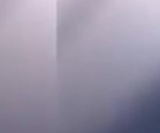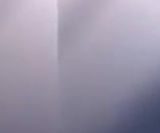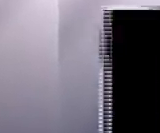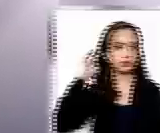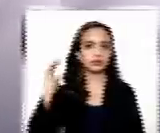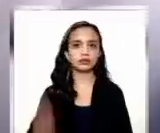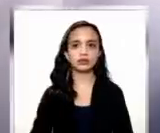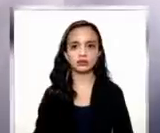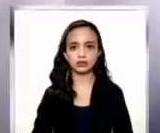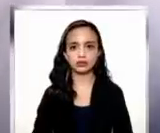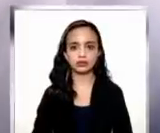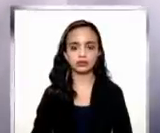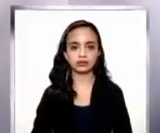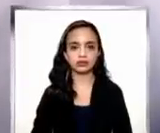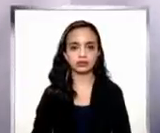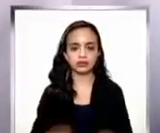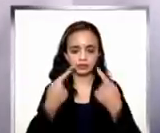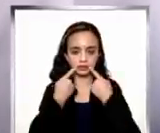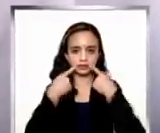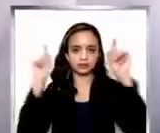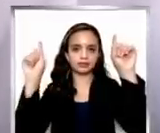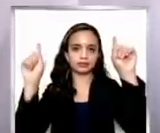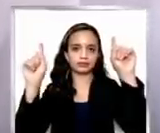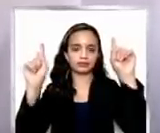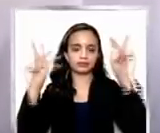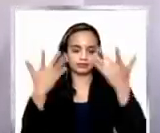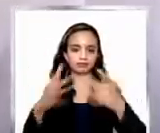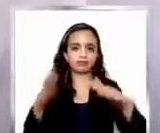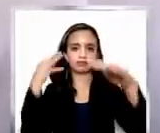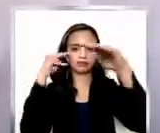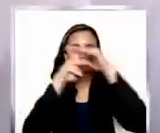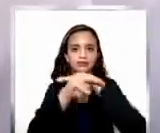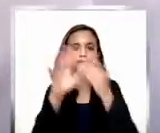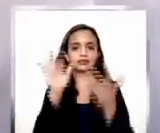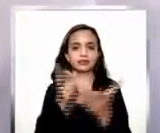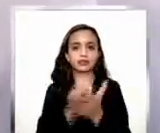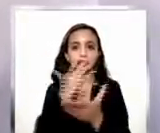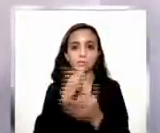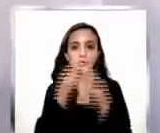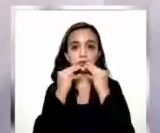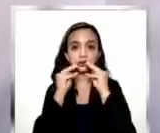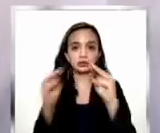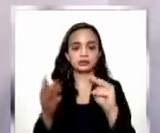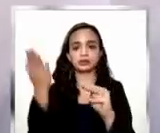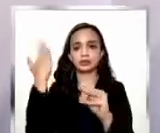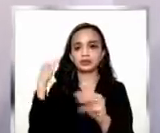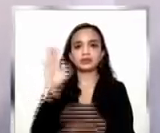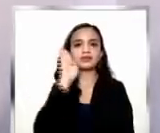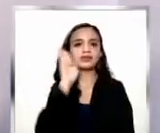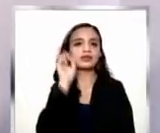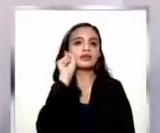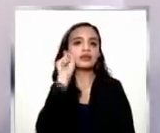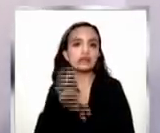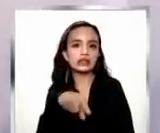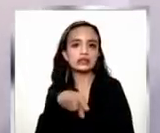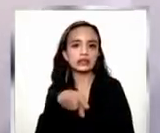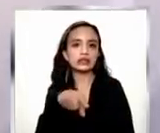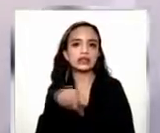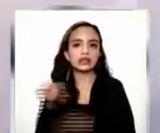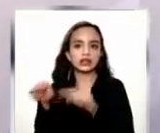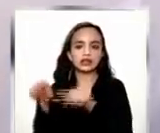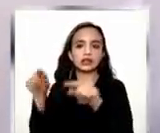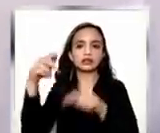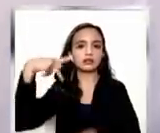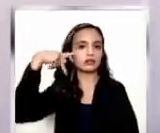Mission accomplished. Yan ang mensahe ng mga kapatid ni dating Pangulong Noynoy Aquino nang opisyal nilang